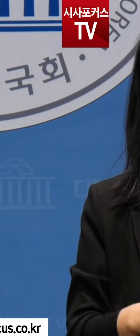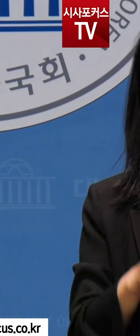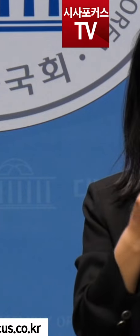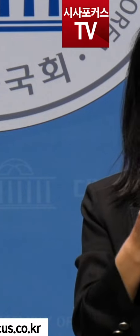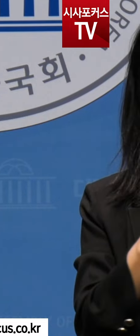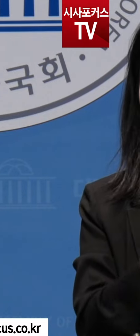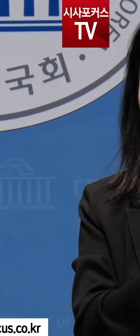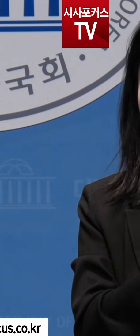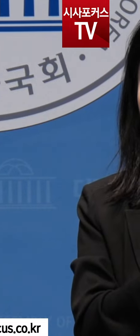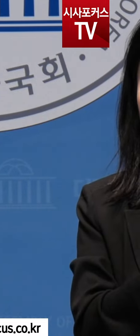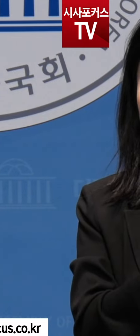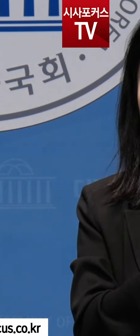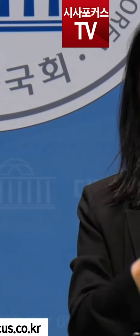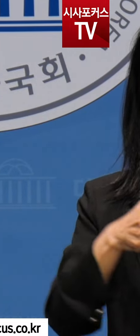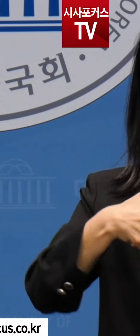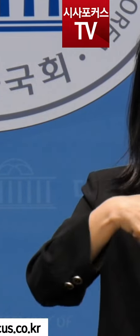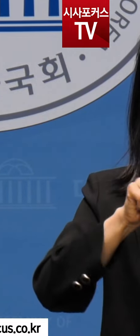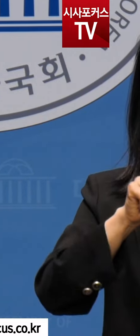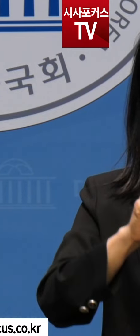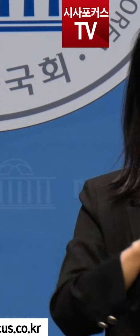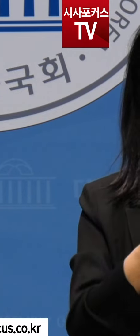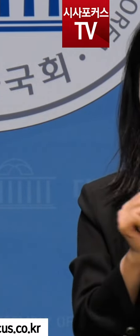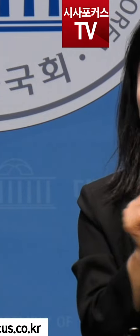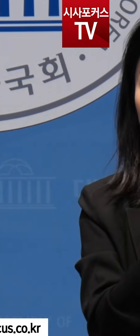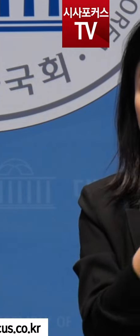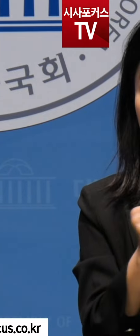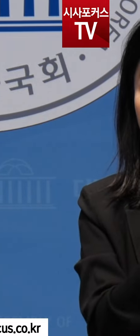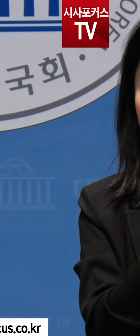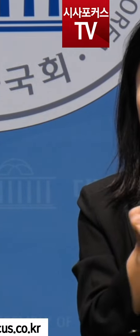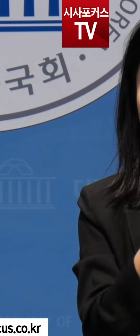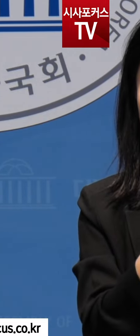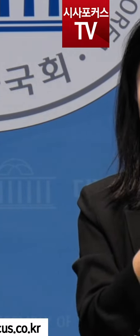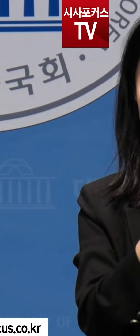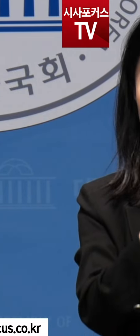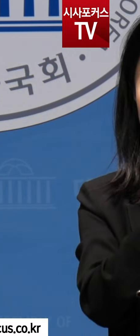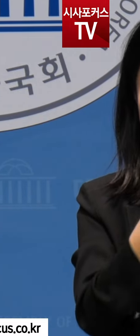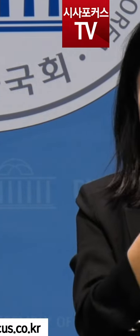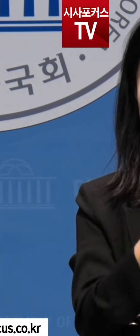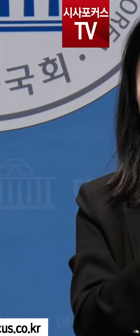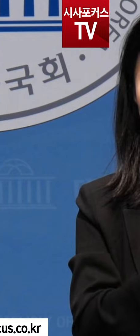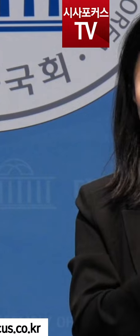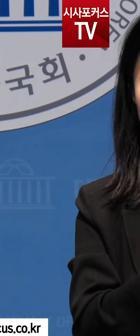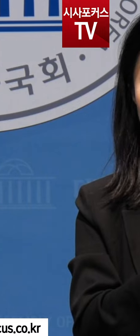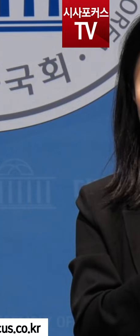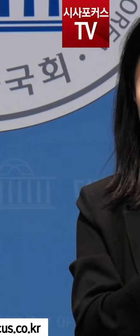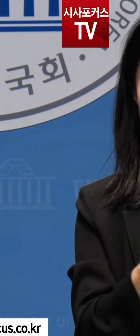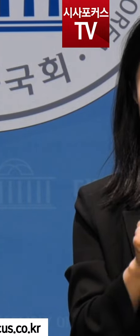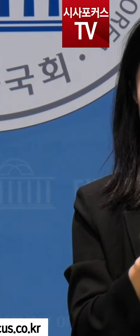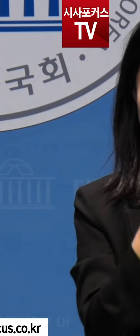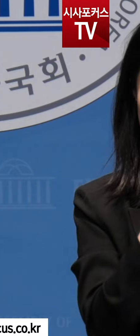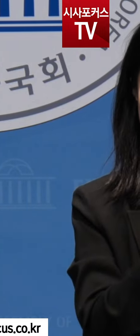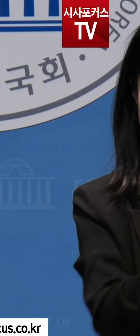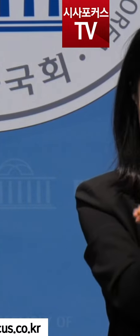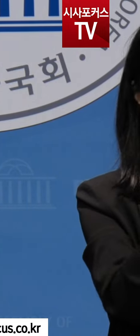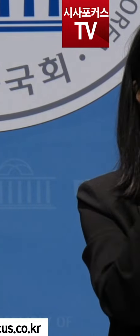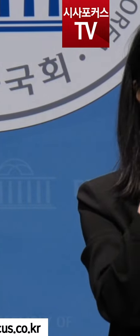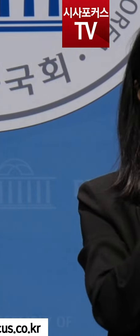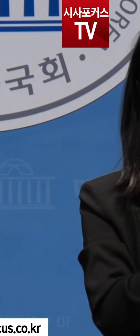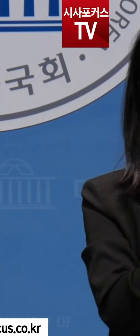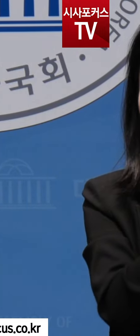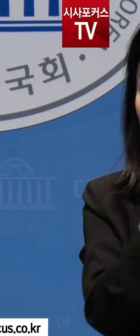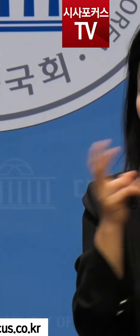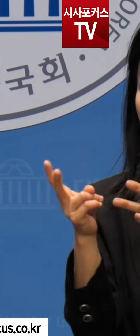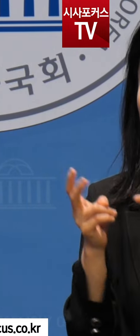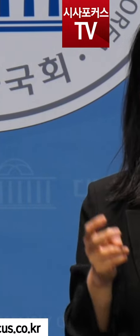씨 2차 주가조작 2차 주포 김모 씨가 도피 중에 쓴 편지에